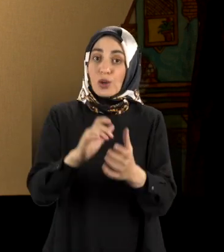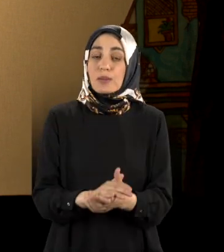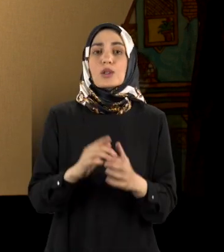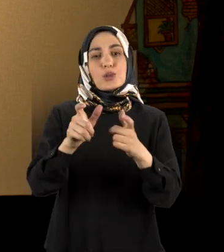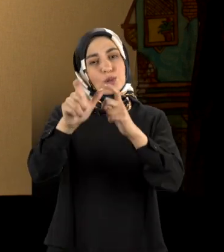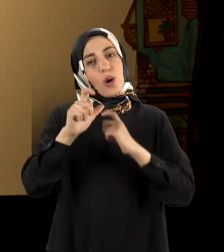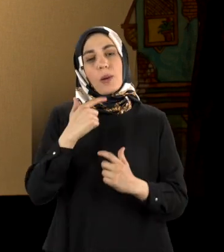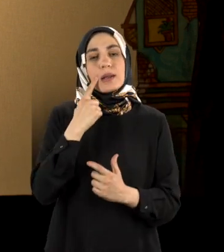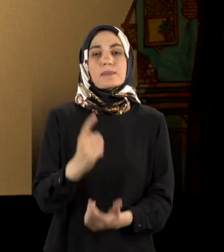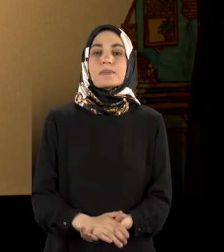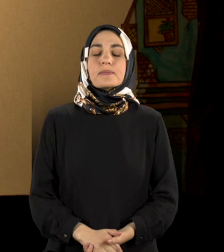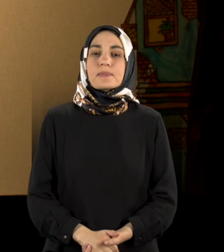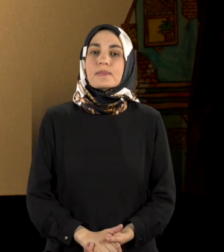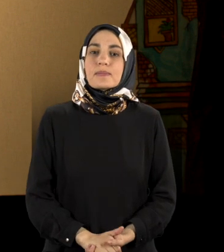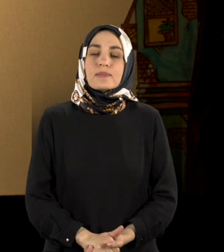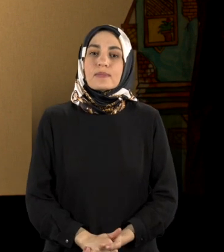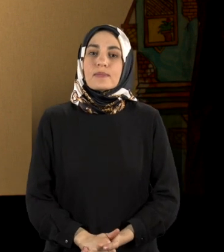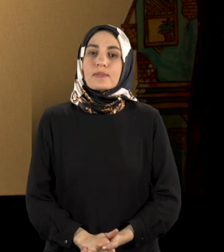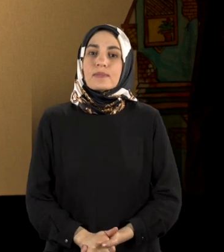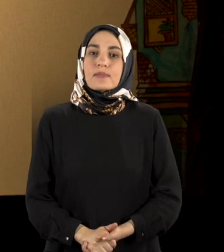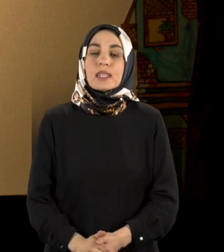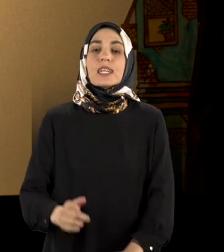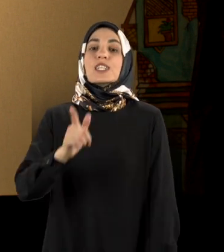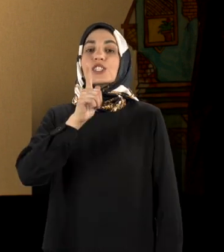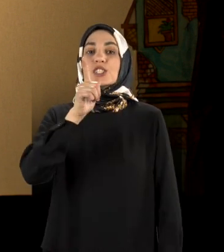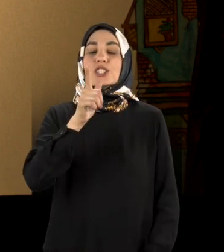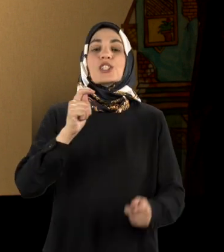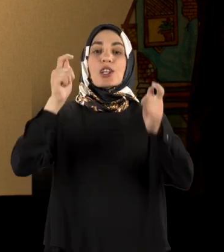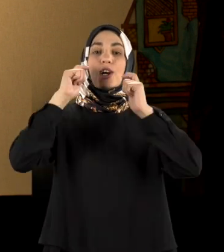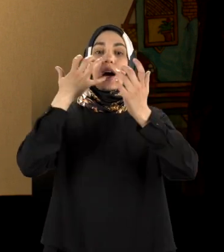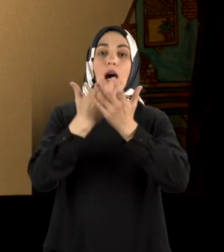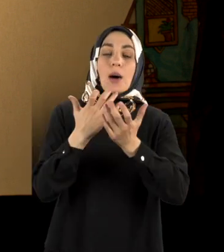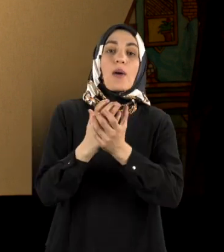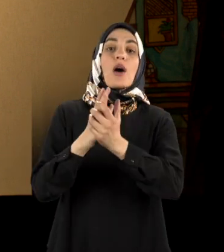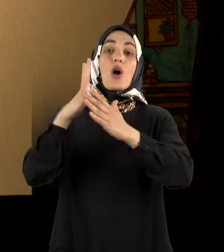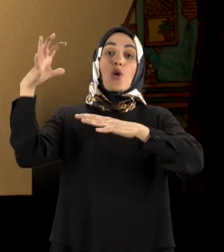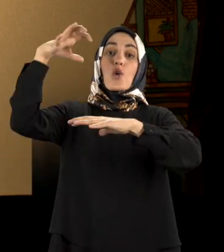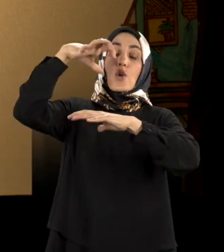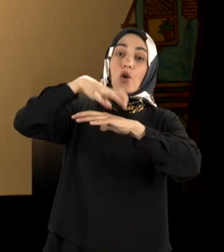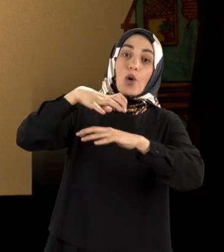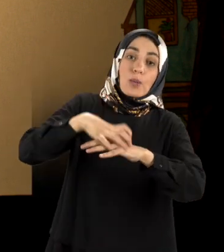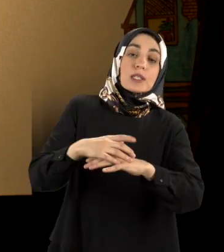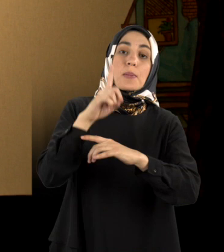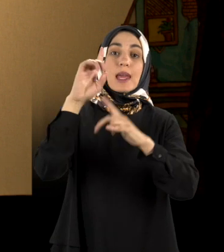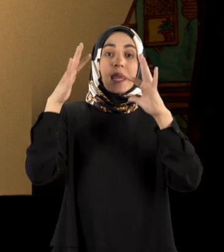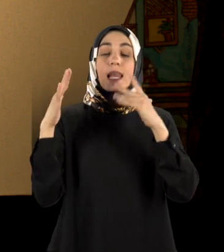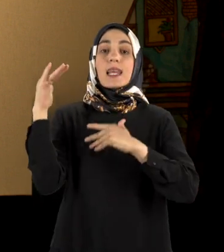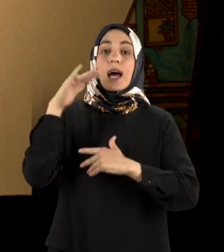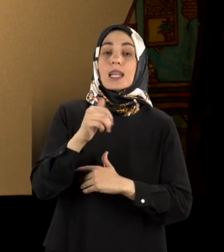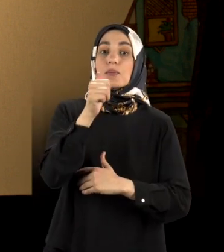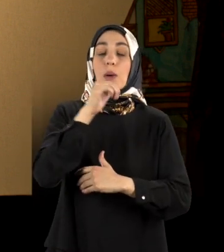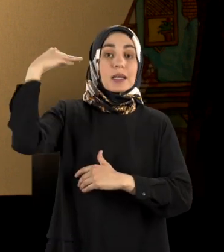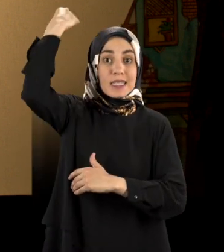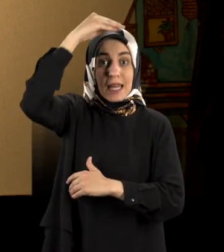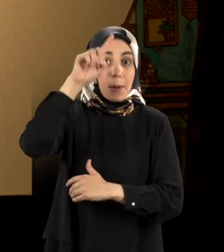bir tane daha sorayım mı Sor bakalım mı efendim şimdi chıllı hamam kubbesi tamam Bir gelin